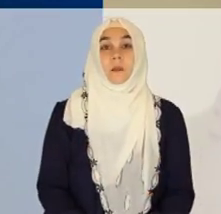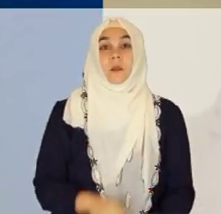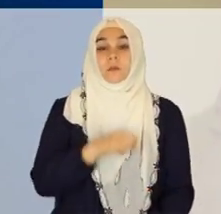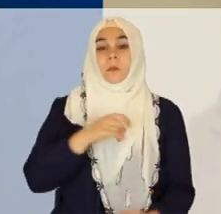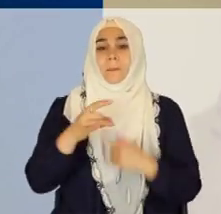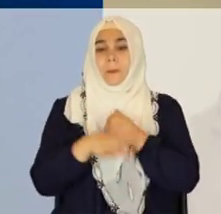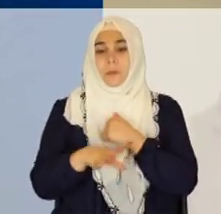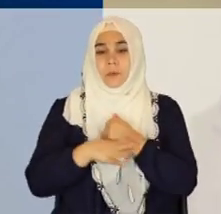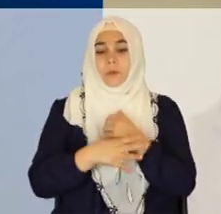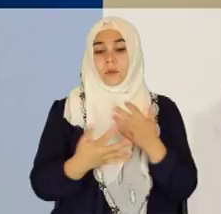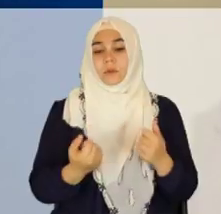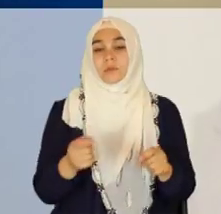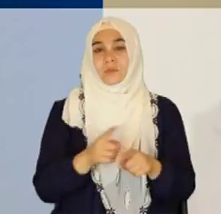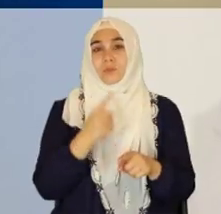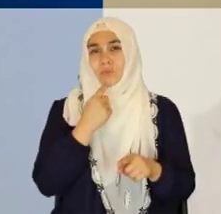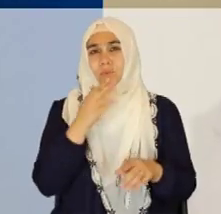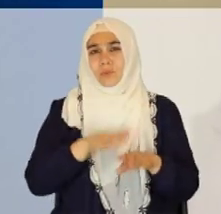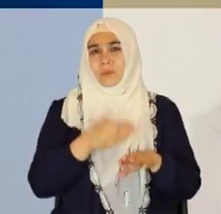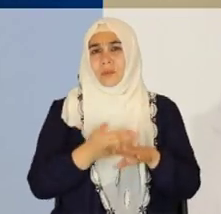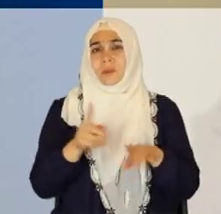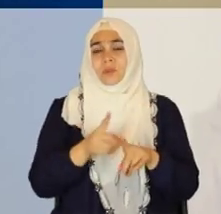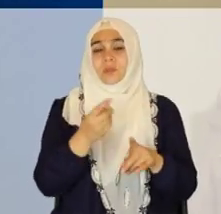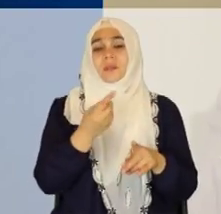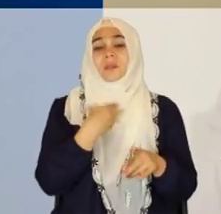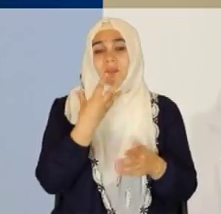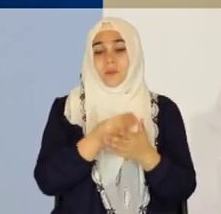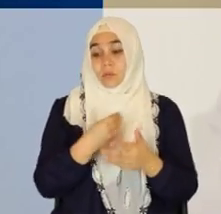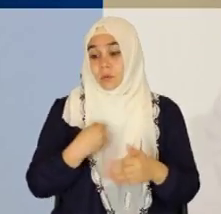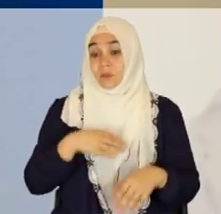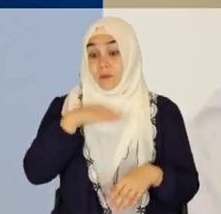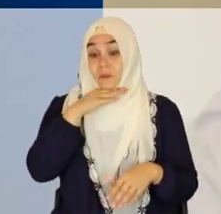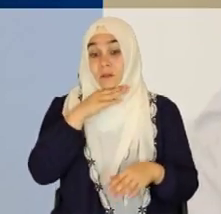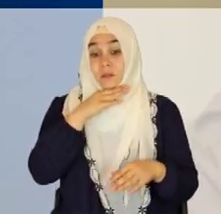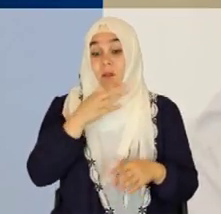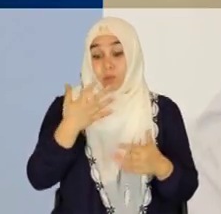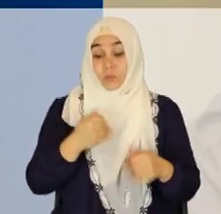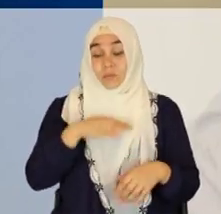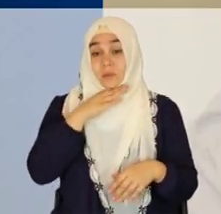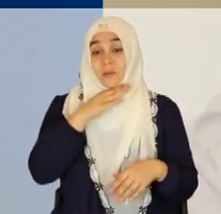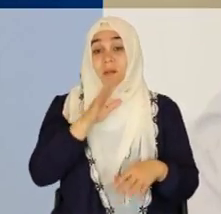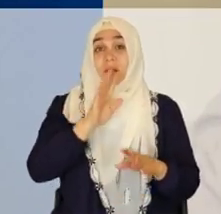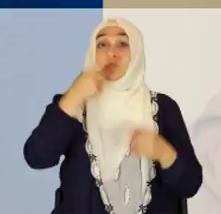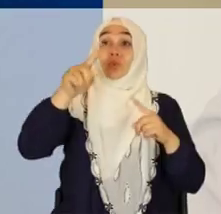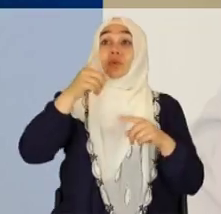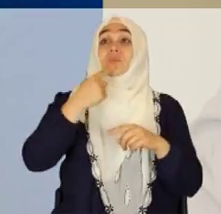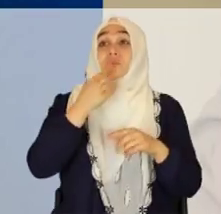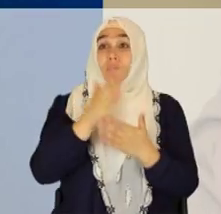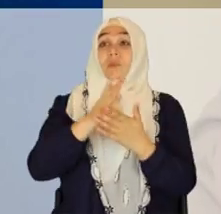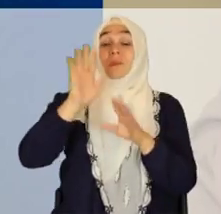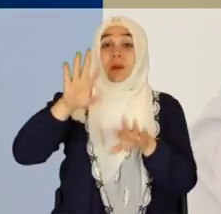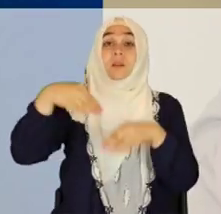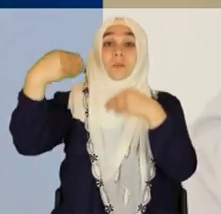Juda kambag'al bo'lib yerga qopishib qolgan bo'lsa ham, bir nisob miqdoridan ortig'ini endi men boy bo'lib qolaman, bu yog'ini boshqaga bering